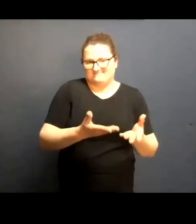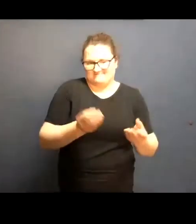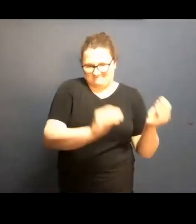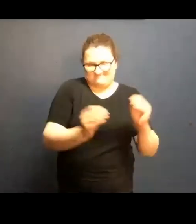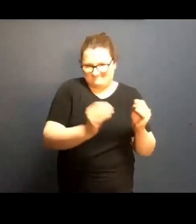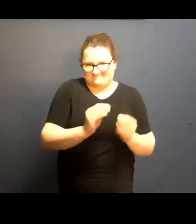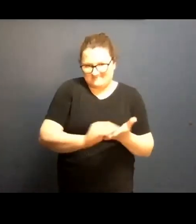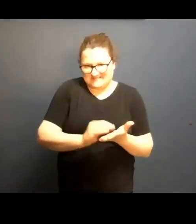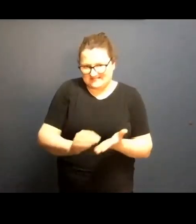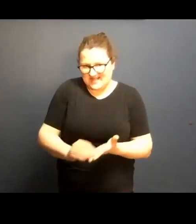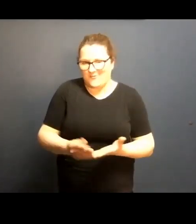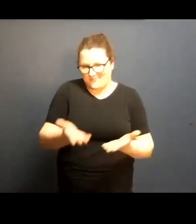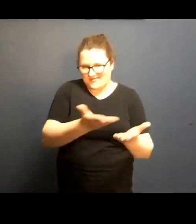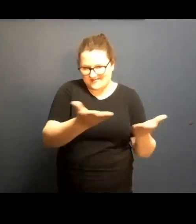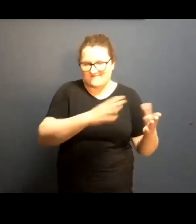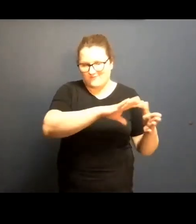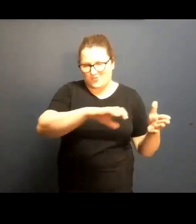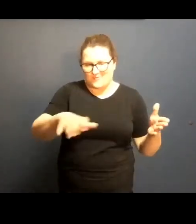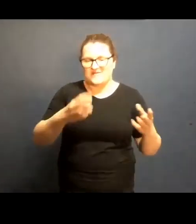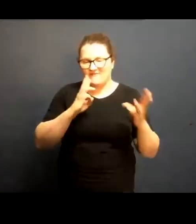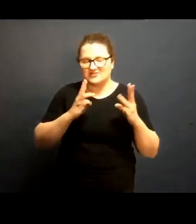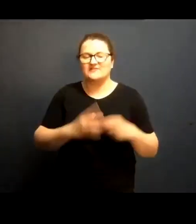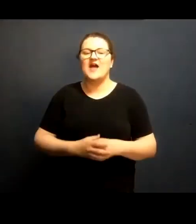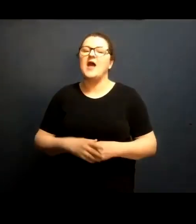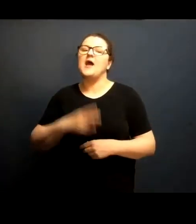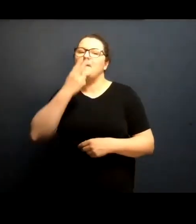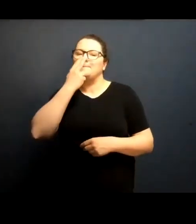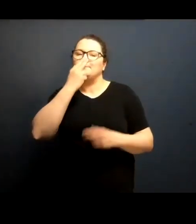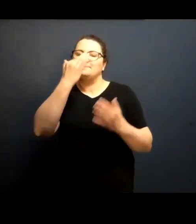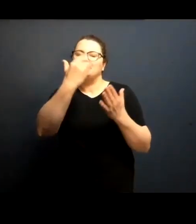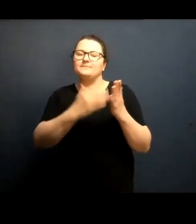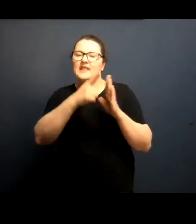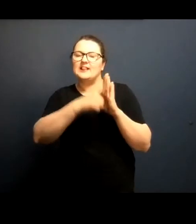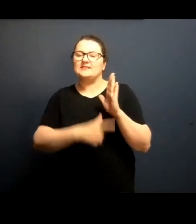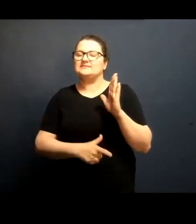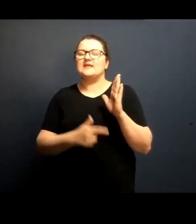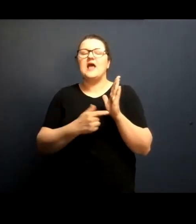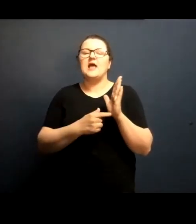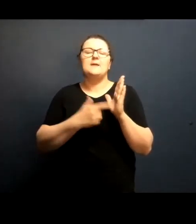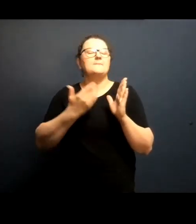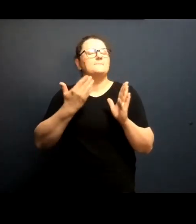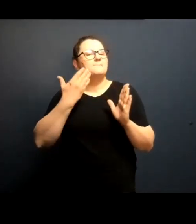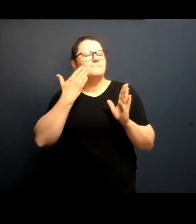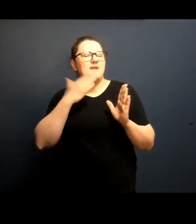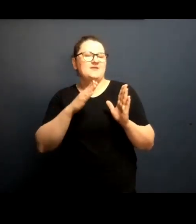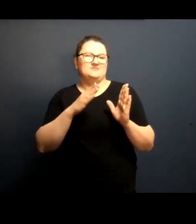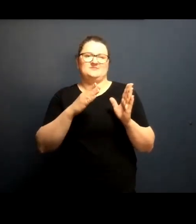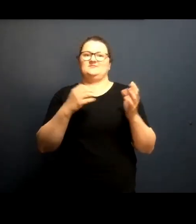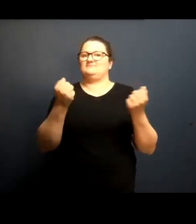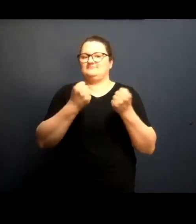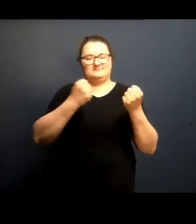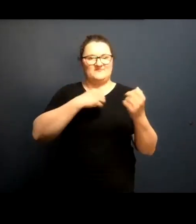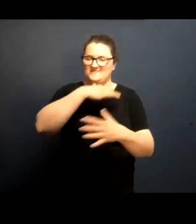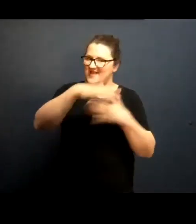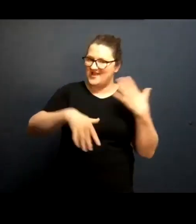Zobaczcie Państwo, to co jest w tym zestawie, to jest bardzo taka wpiorunująca mieszanka,